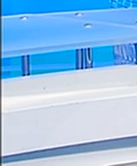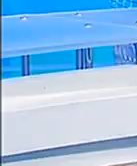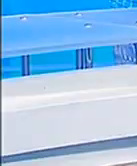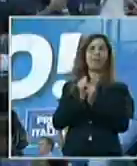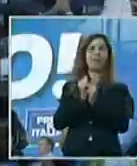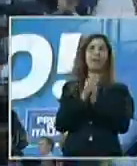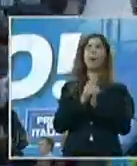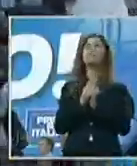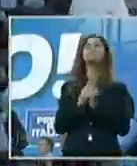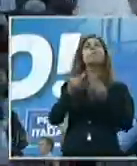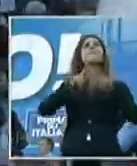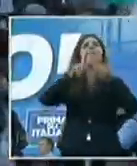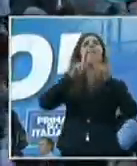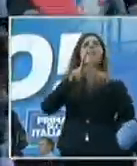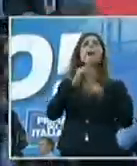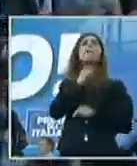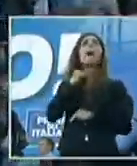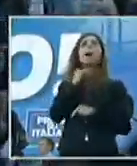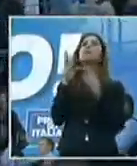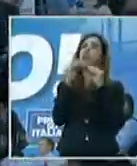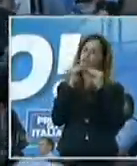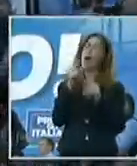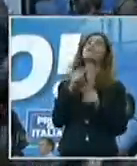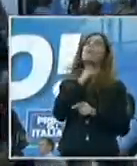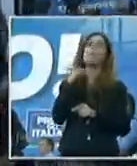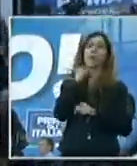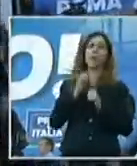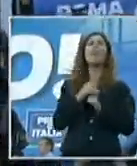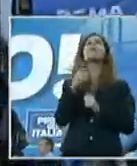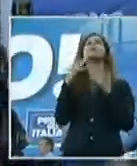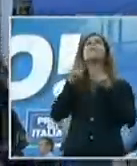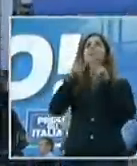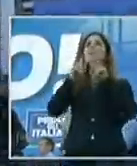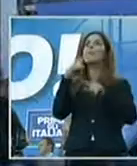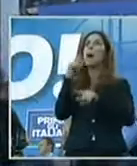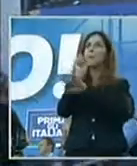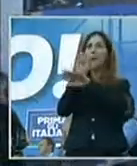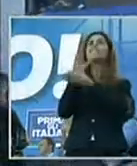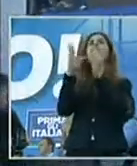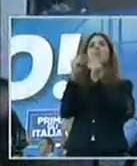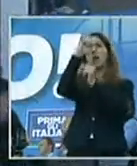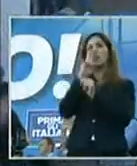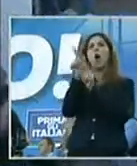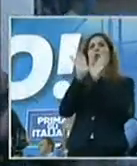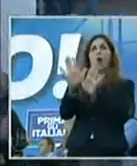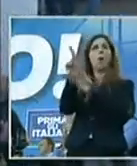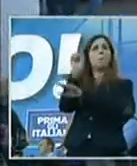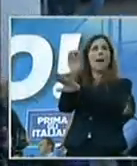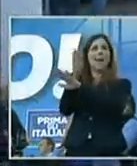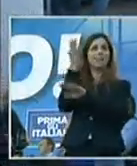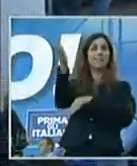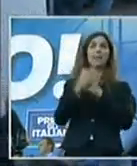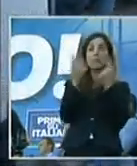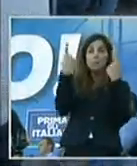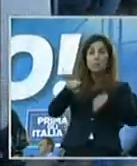Salvini dalle percentuali più basse fino al 30%, cioè non c'è un salto di qualità ancora in questa. Sentiamo in se per